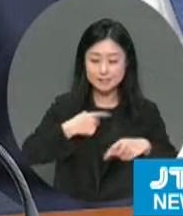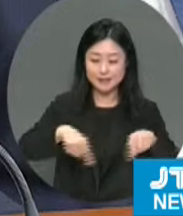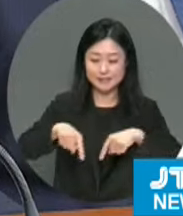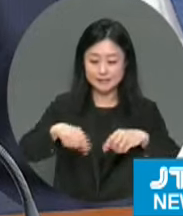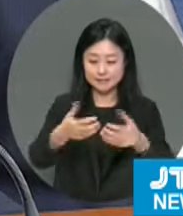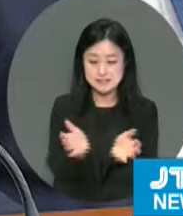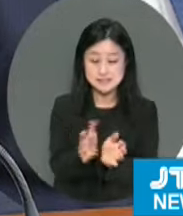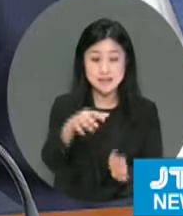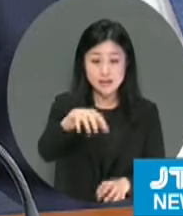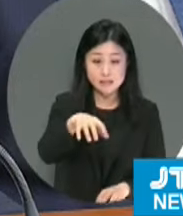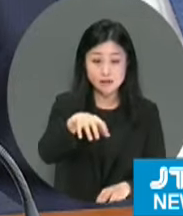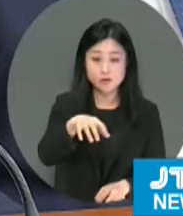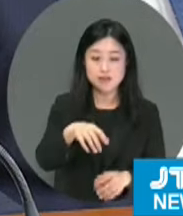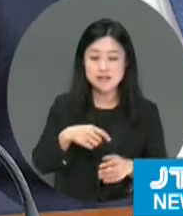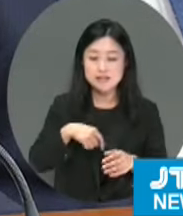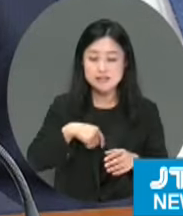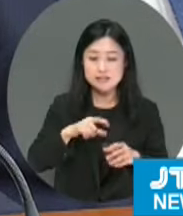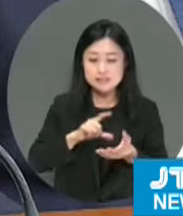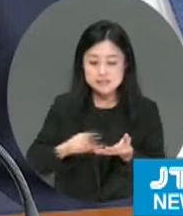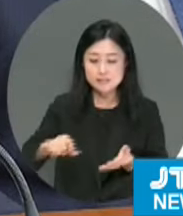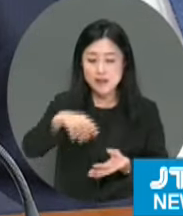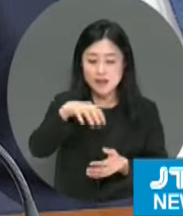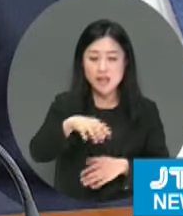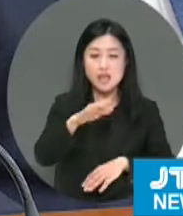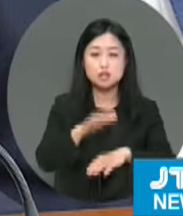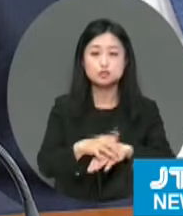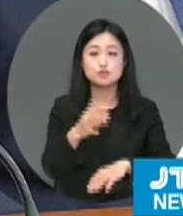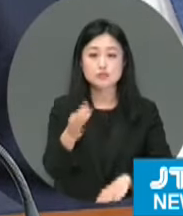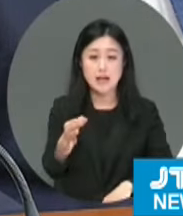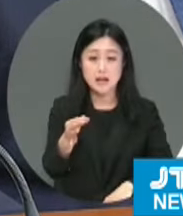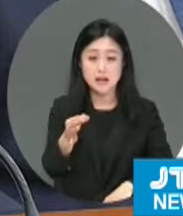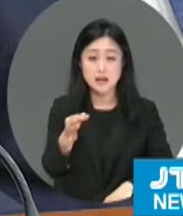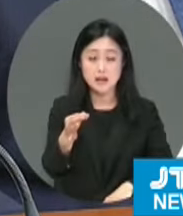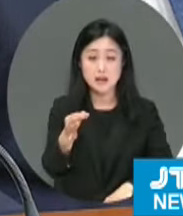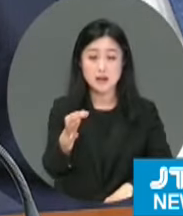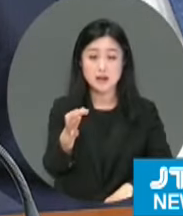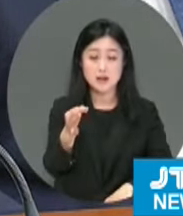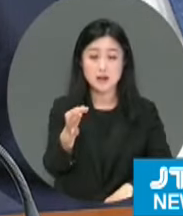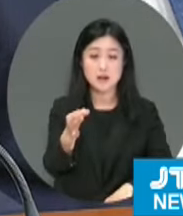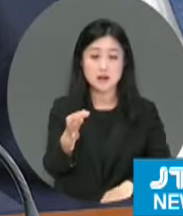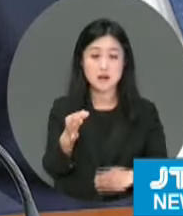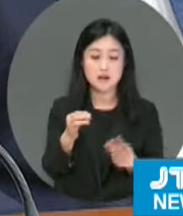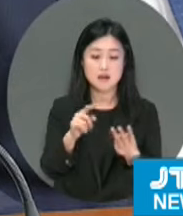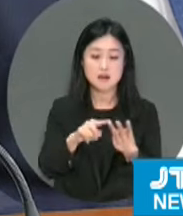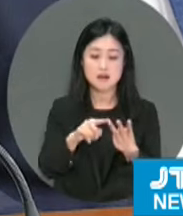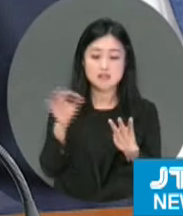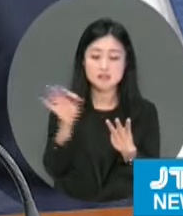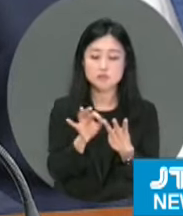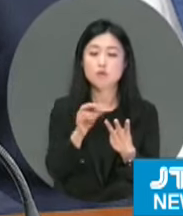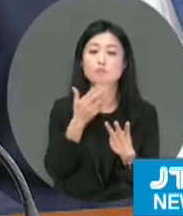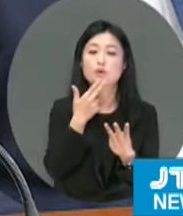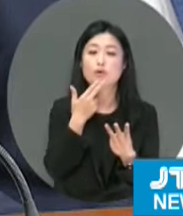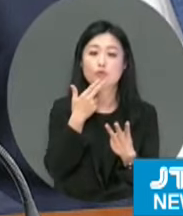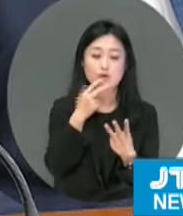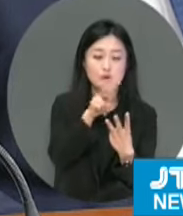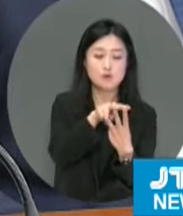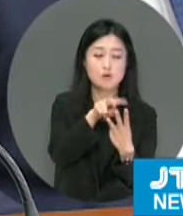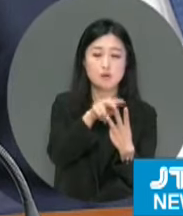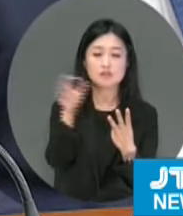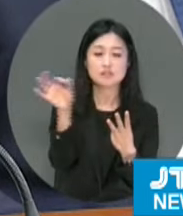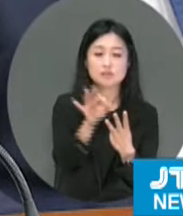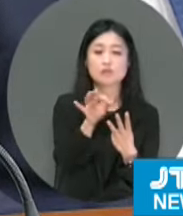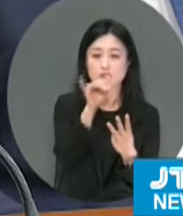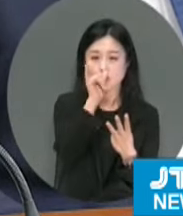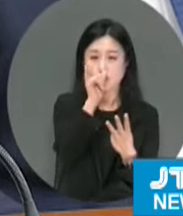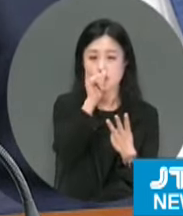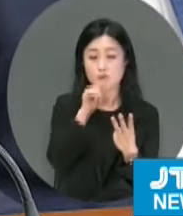종사자들한테 지방비로 일종의 수당 같은 것을 지급하기도 하거든요. 그런데 이분들한테는 지급 대상이 안 됩니다.